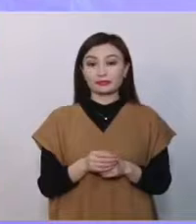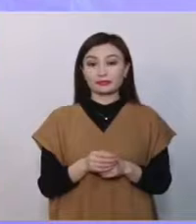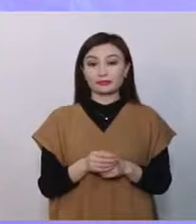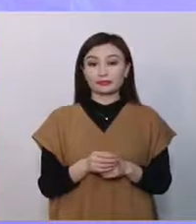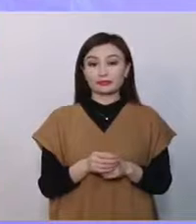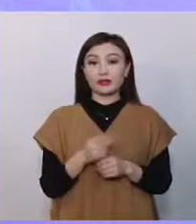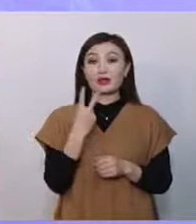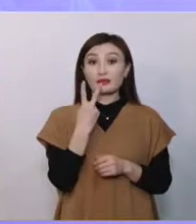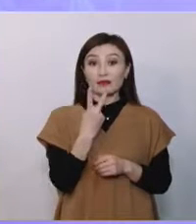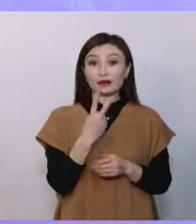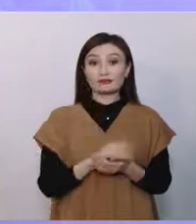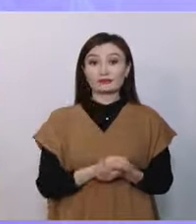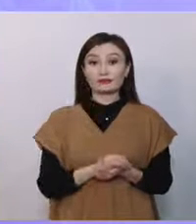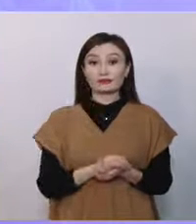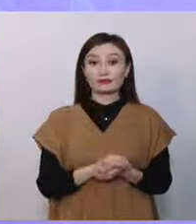2